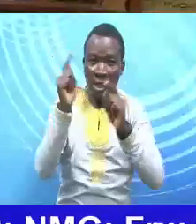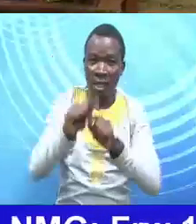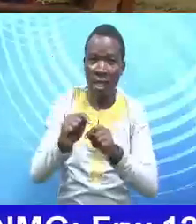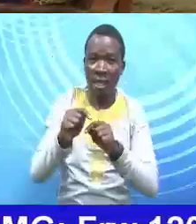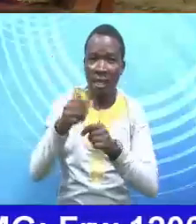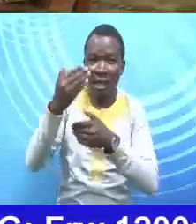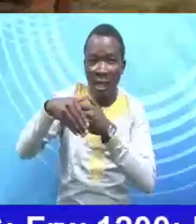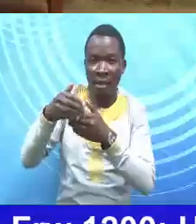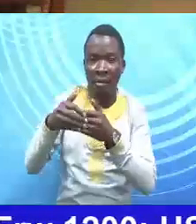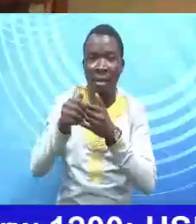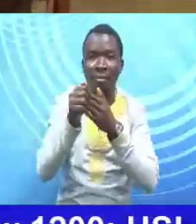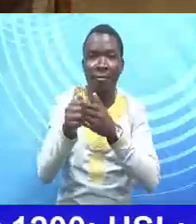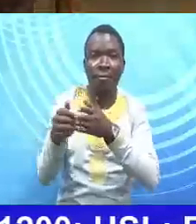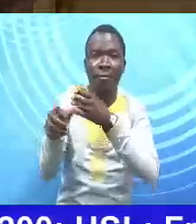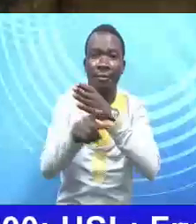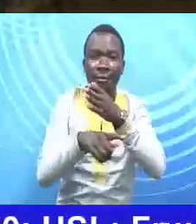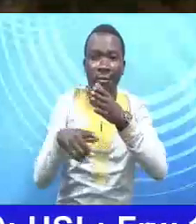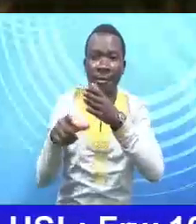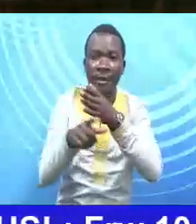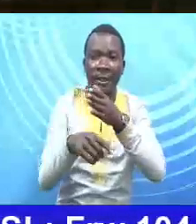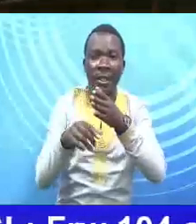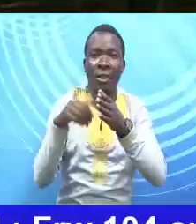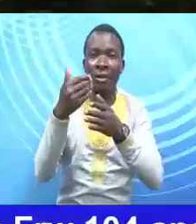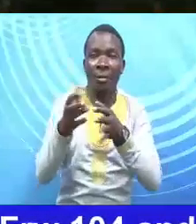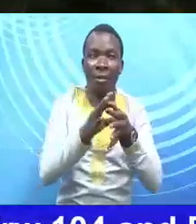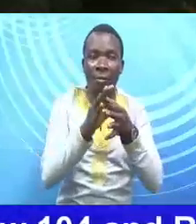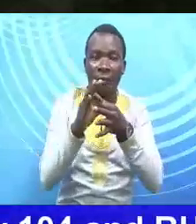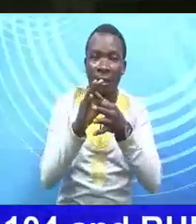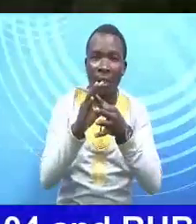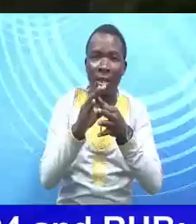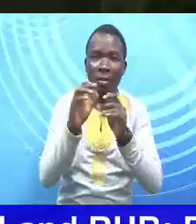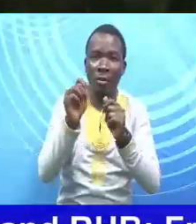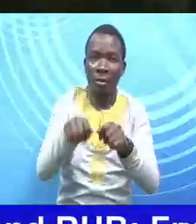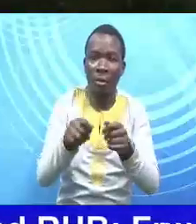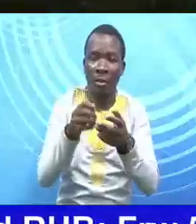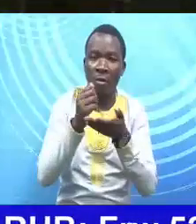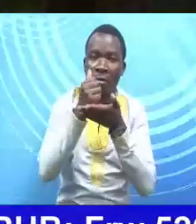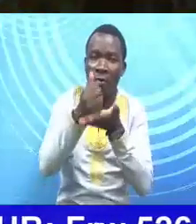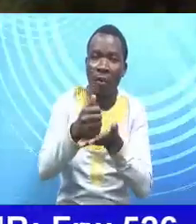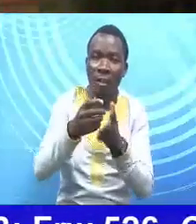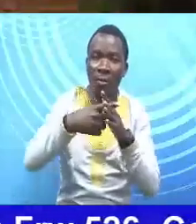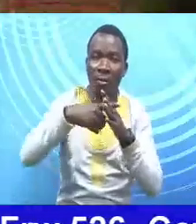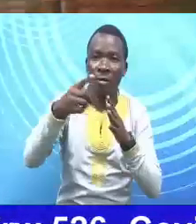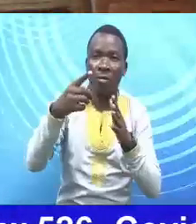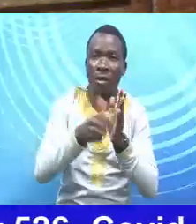nk'inzego z'ibanze tugafatanya kugira ngo tumufashe gusohoka mu kibazo yagize.